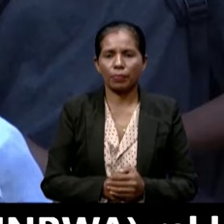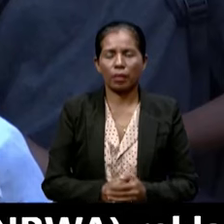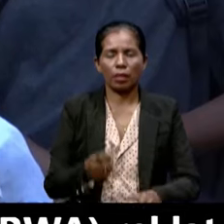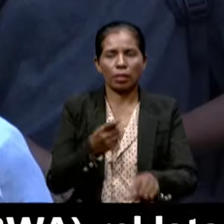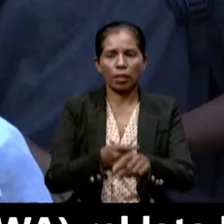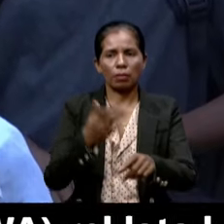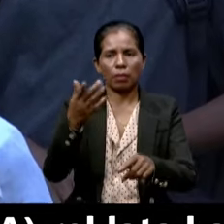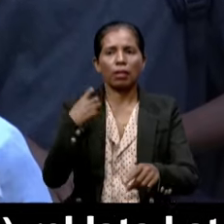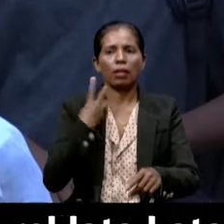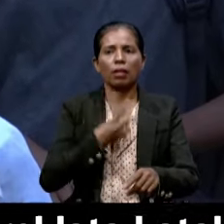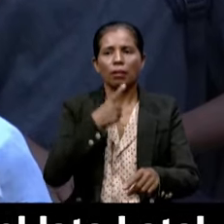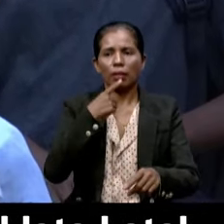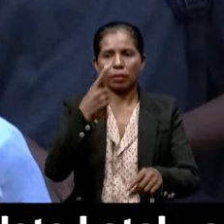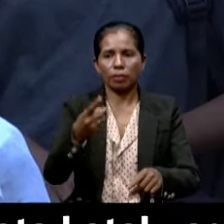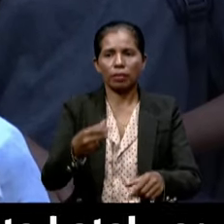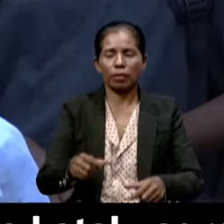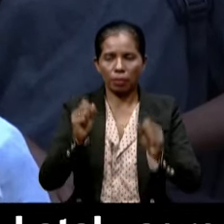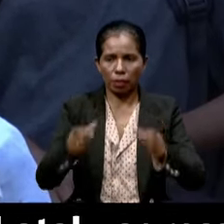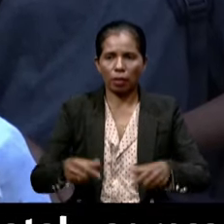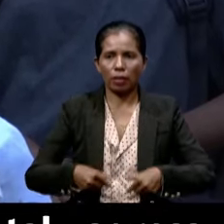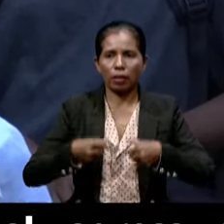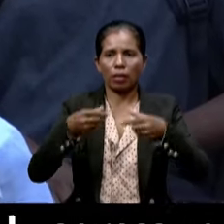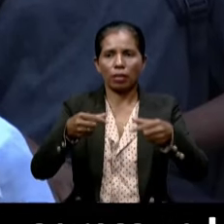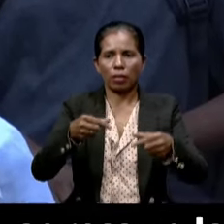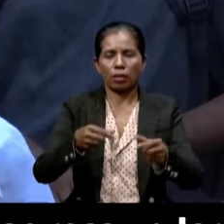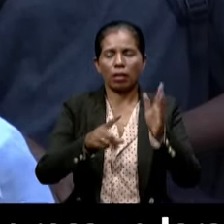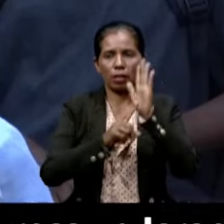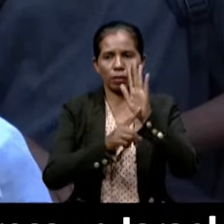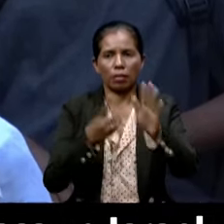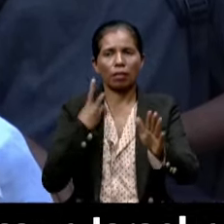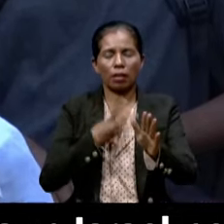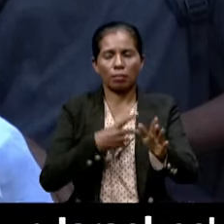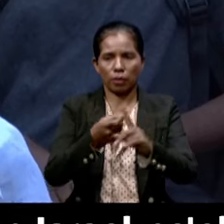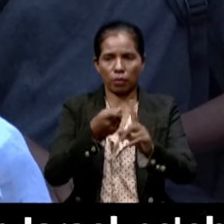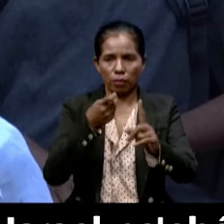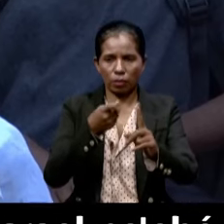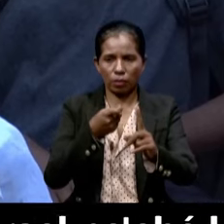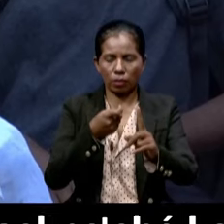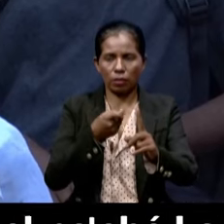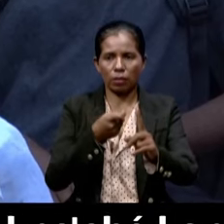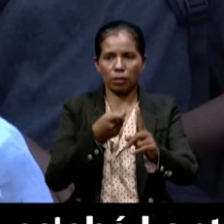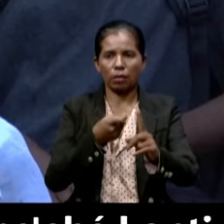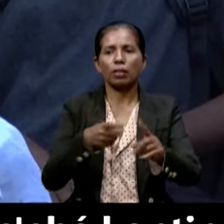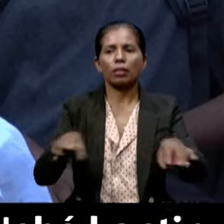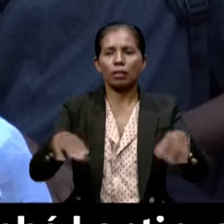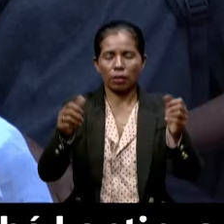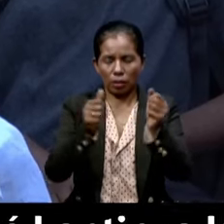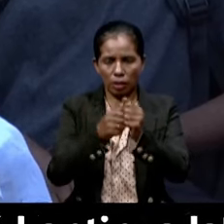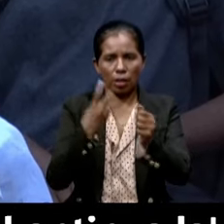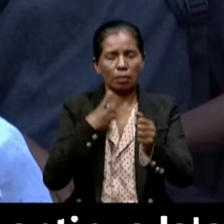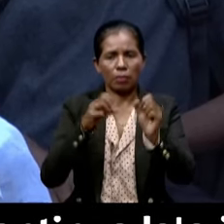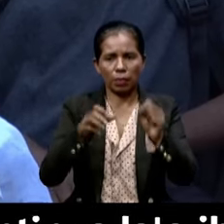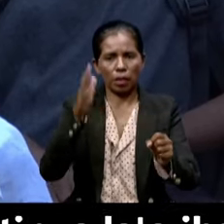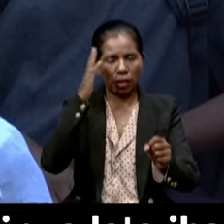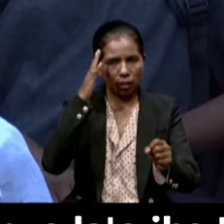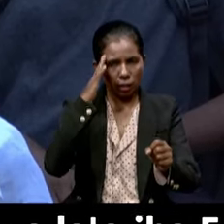ami hatete deha, sebele fo bukti ruma ba ami lihusi sistema dunia ami bela hatene